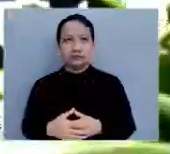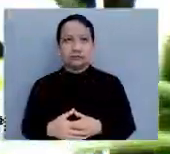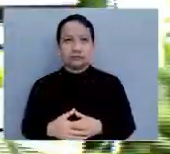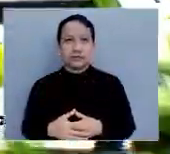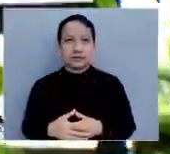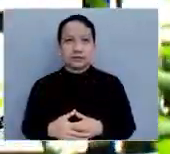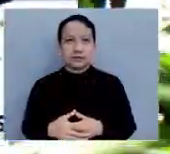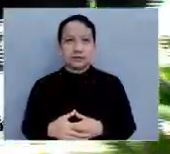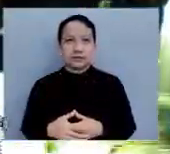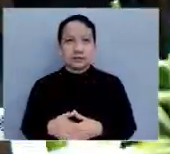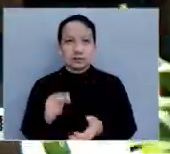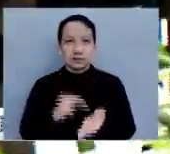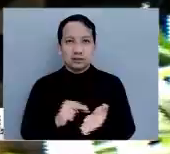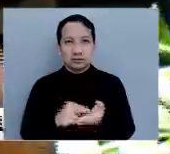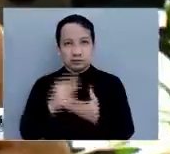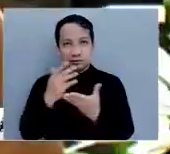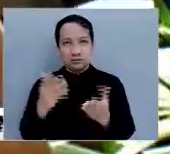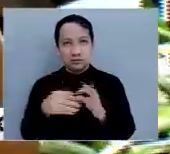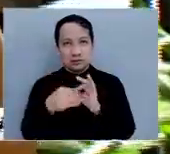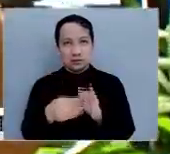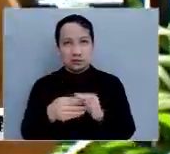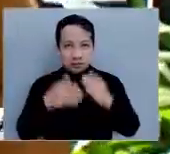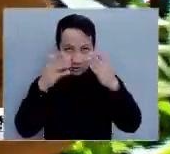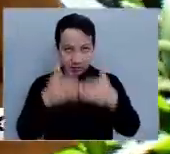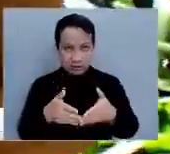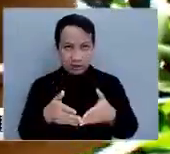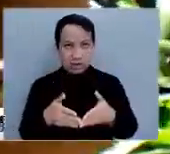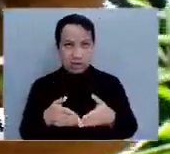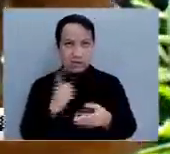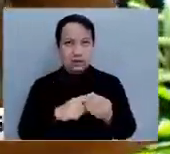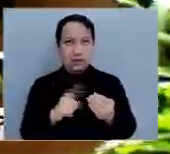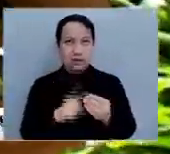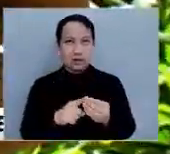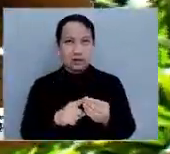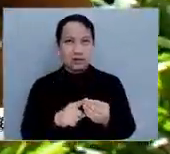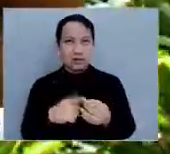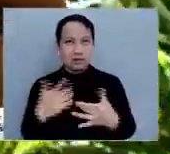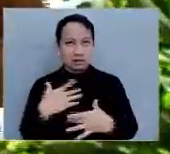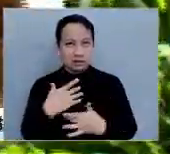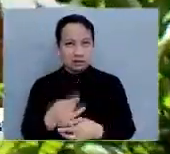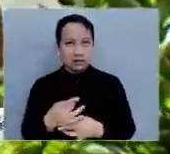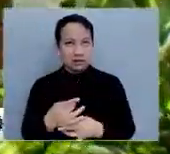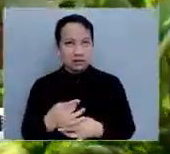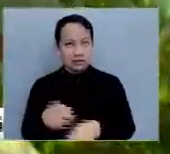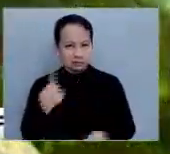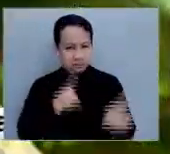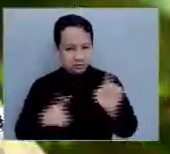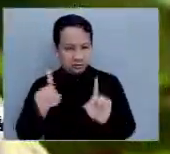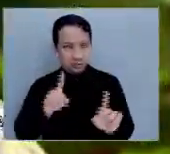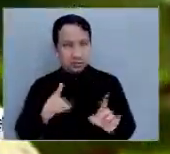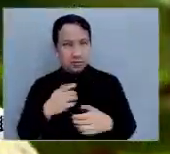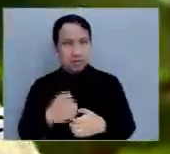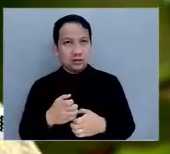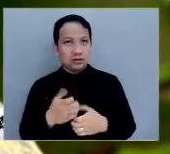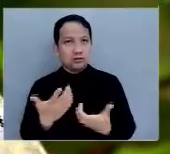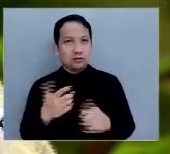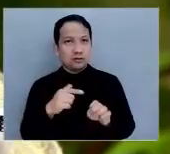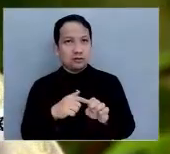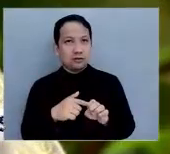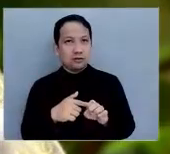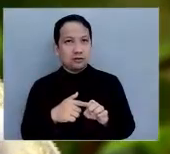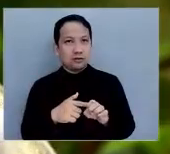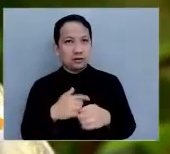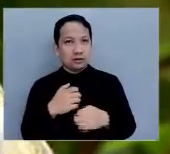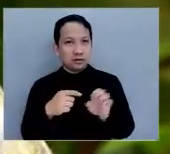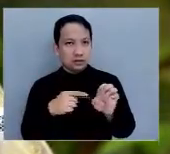Bukod sa pagiging nurse, pinaglalaanan din ni Abby ng oras ang kanyang interes sa pag-arte. Kapag walang duty,